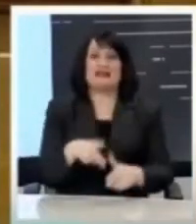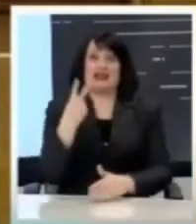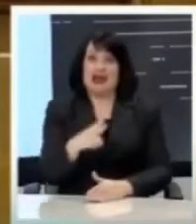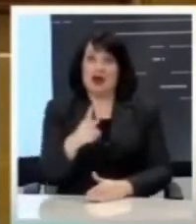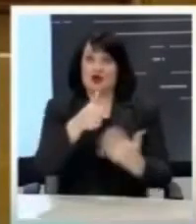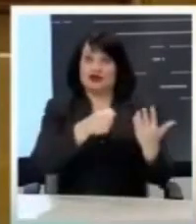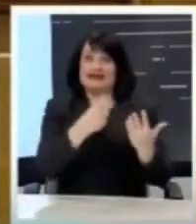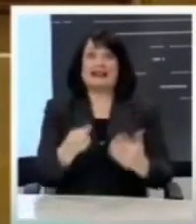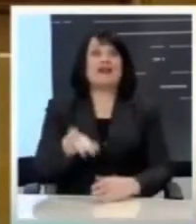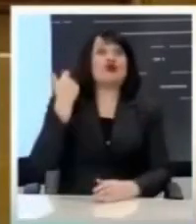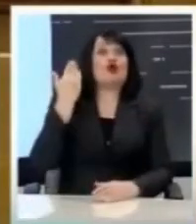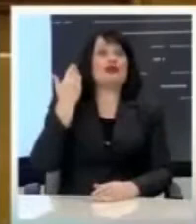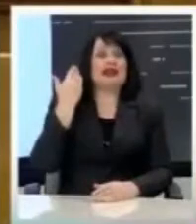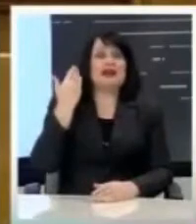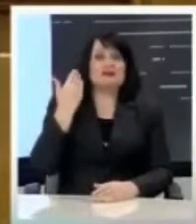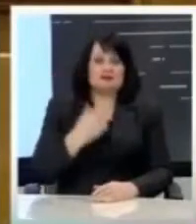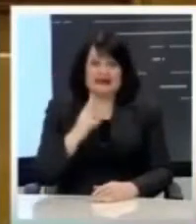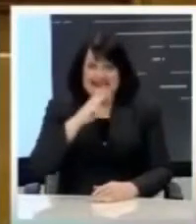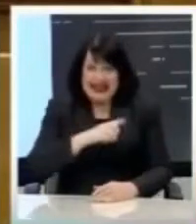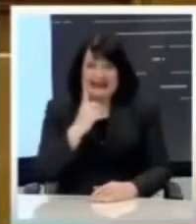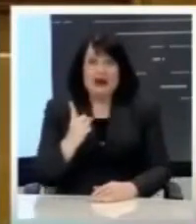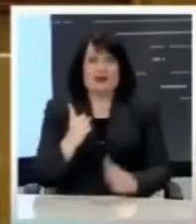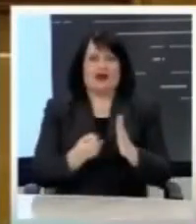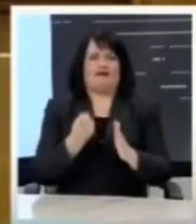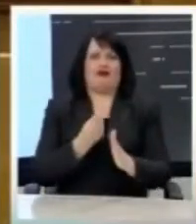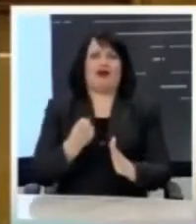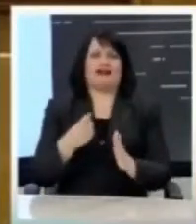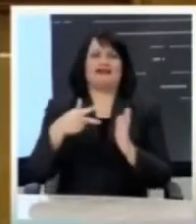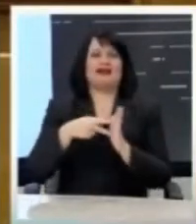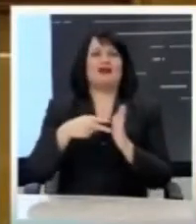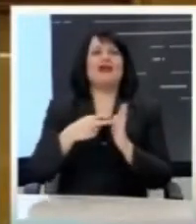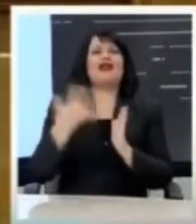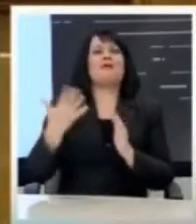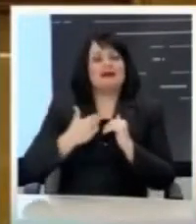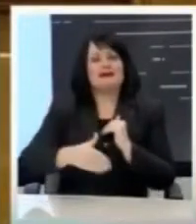262 επί των ημερών σας, 31 από το 2015 και μετά.